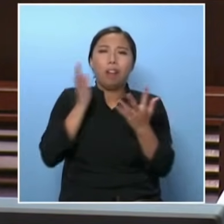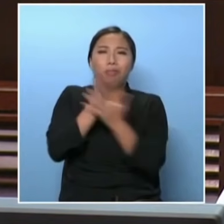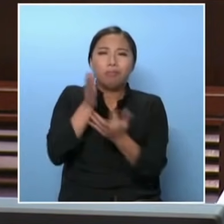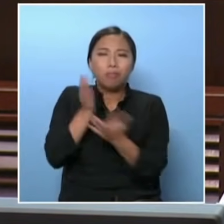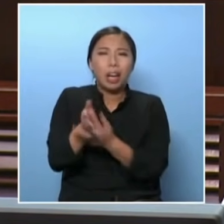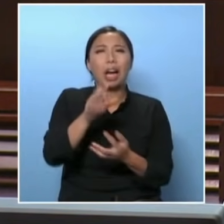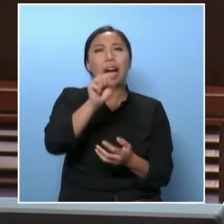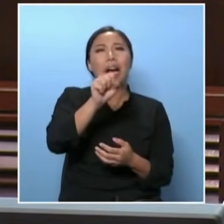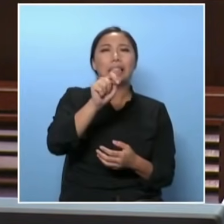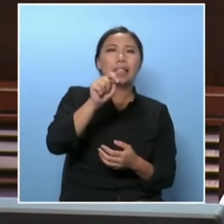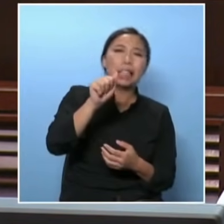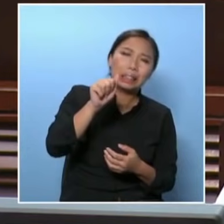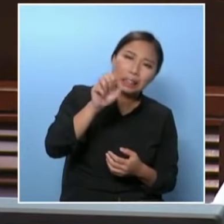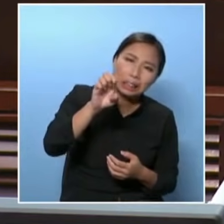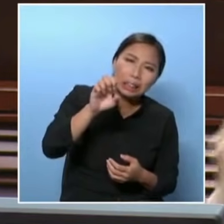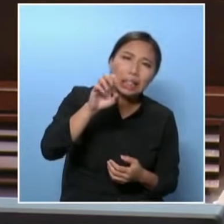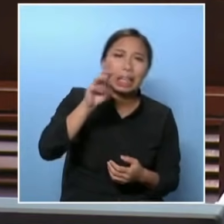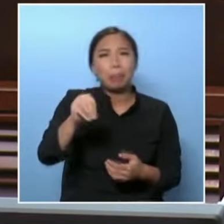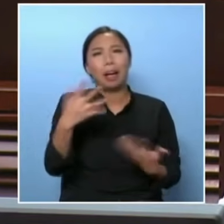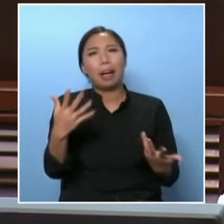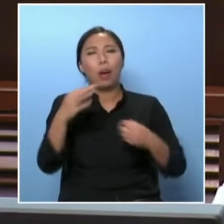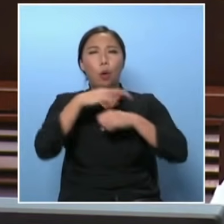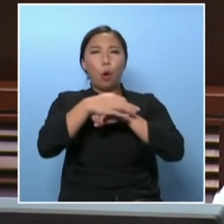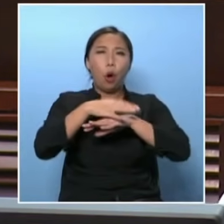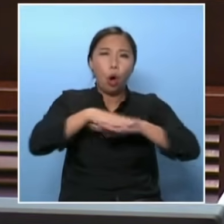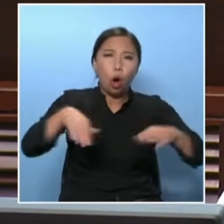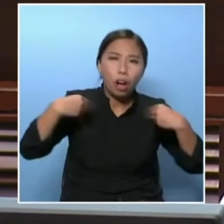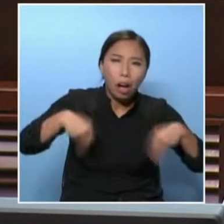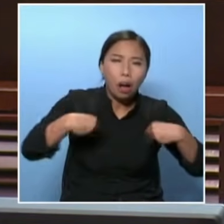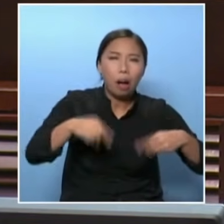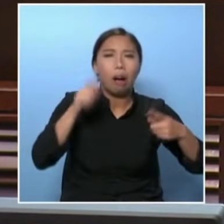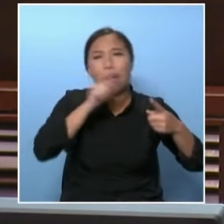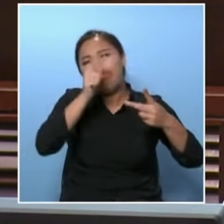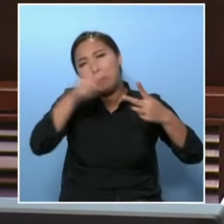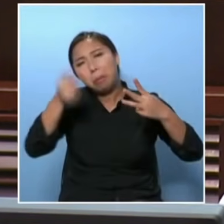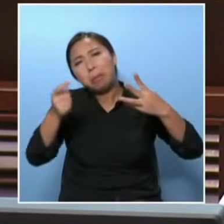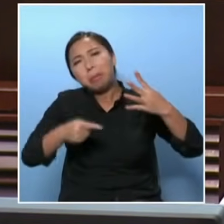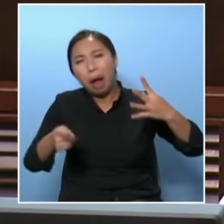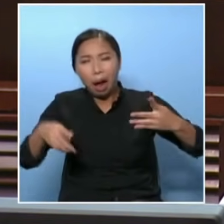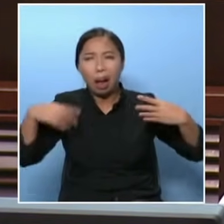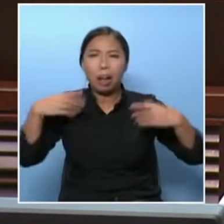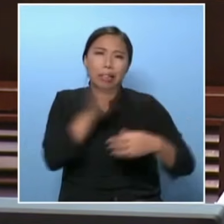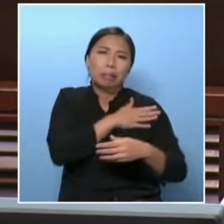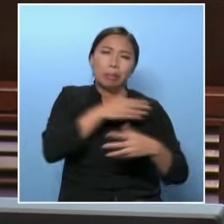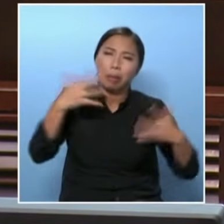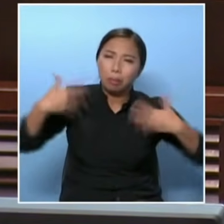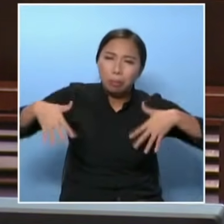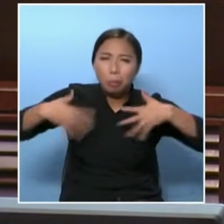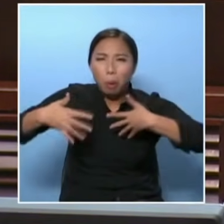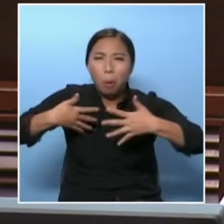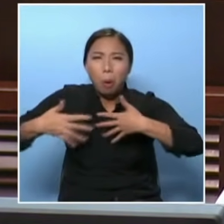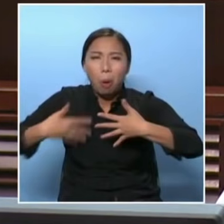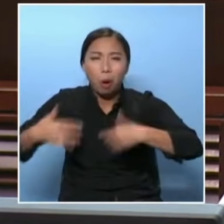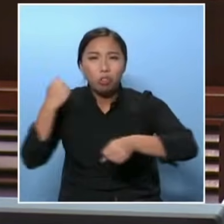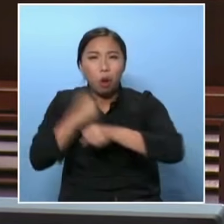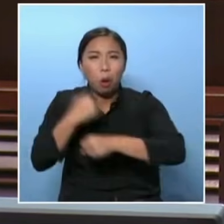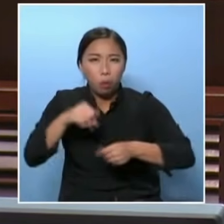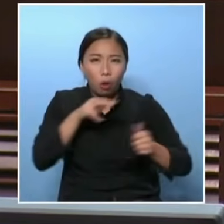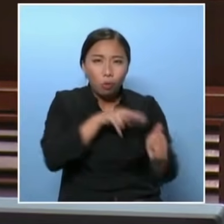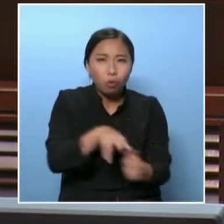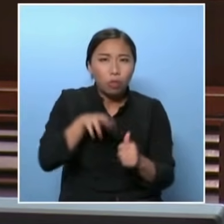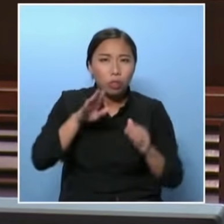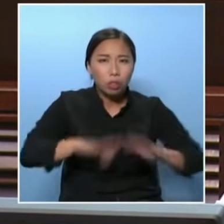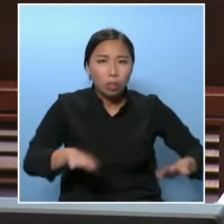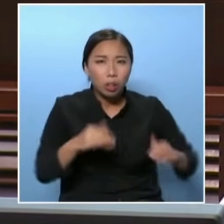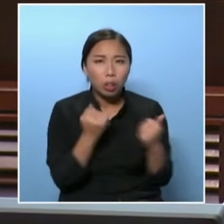STEM 啊，一陣又國安教育啊，太多任務啦，做唔掂，係咪咁咧？到底係點解呢班